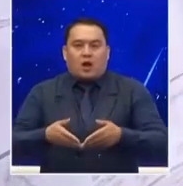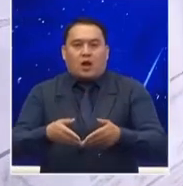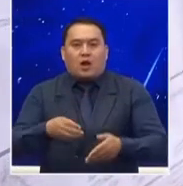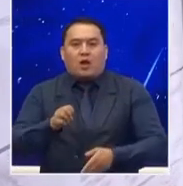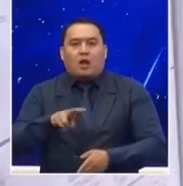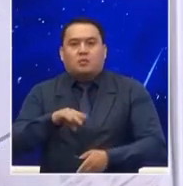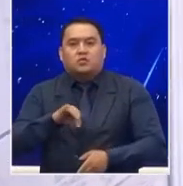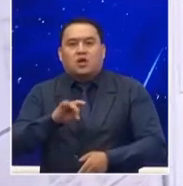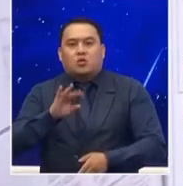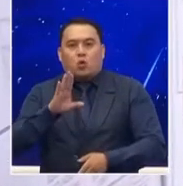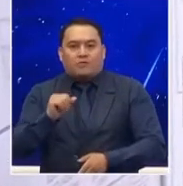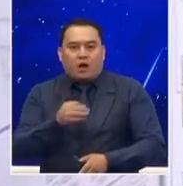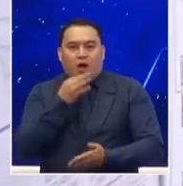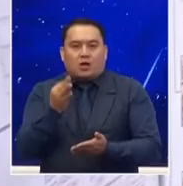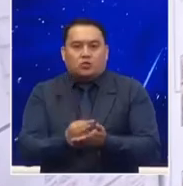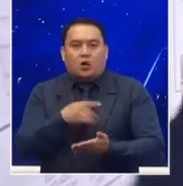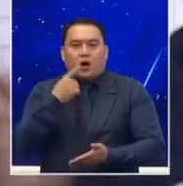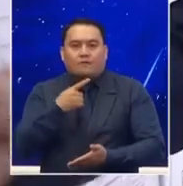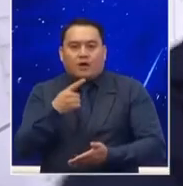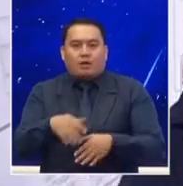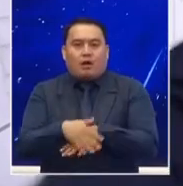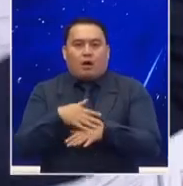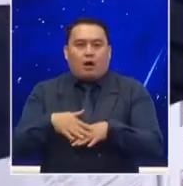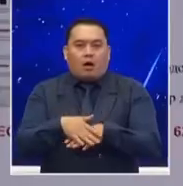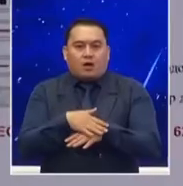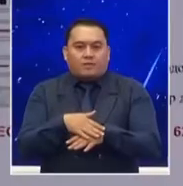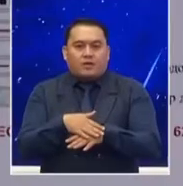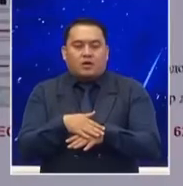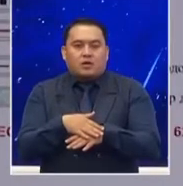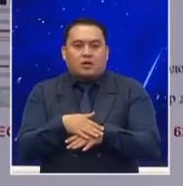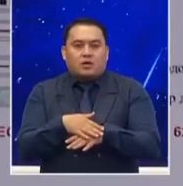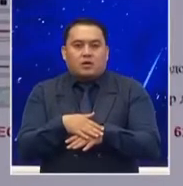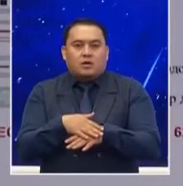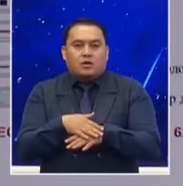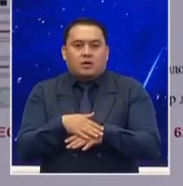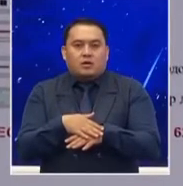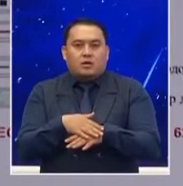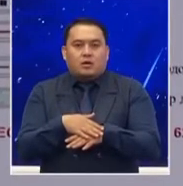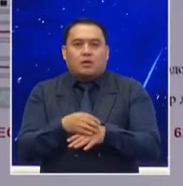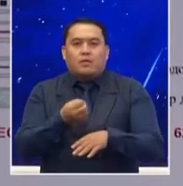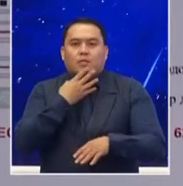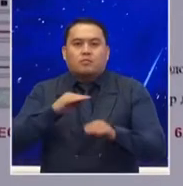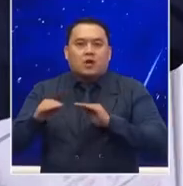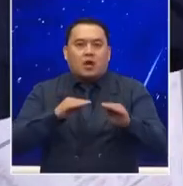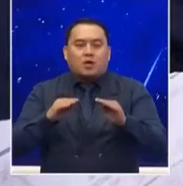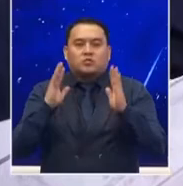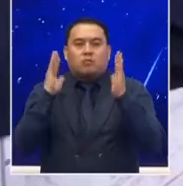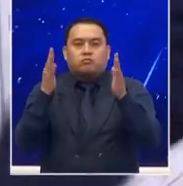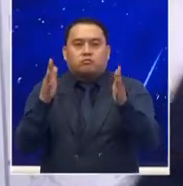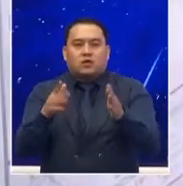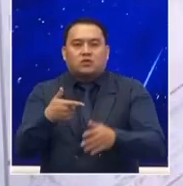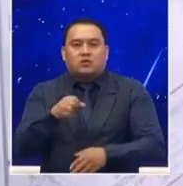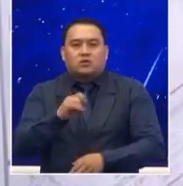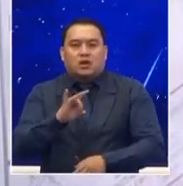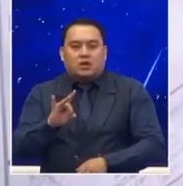сіз білесіз, отчетті айтқан халқына арзанды дачалар су алып кете береді. Благоустройство парк жастармен ана